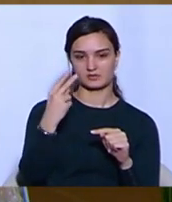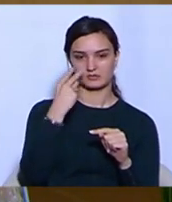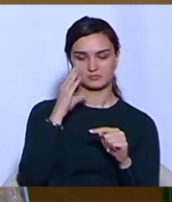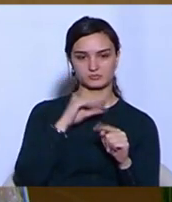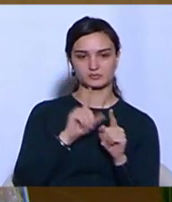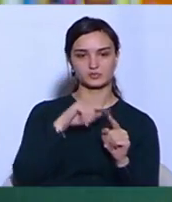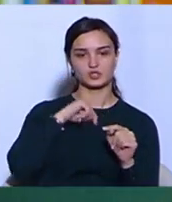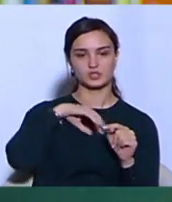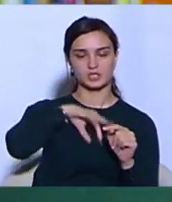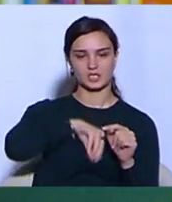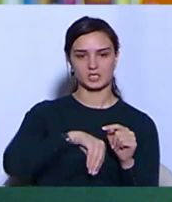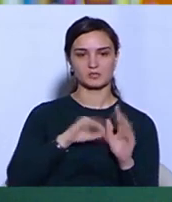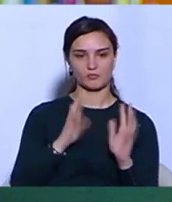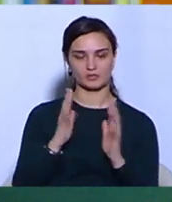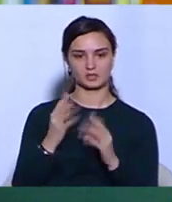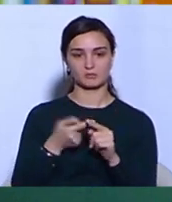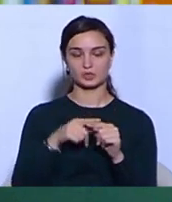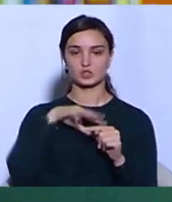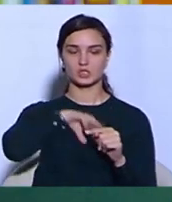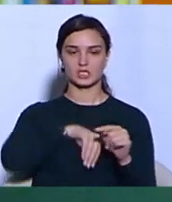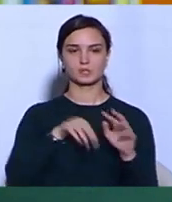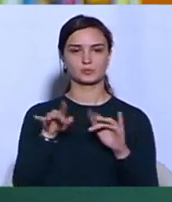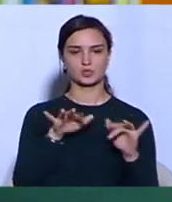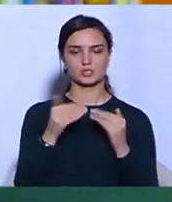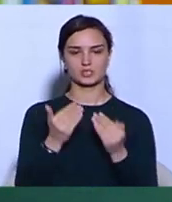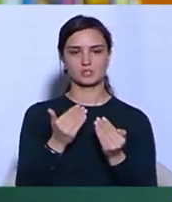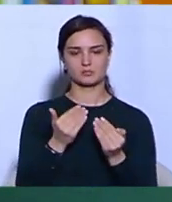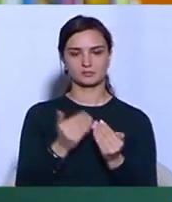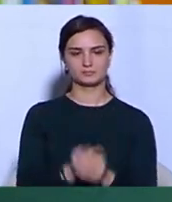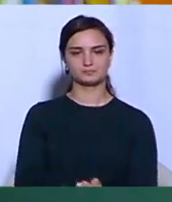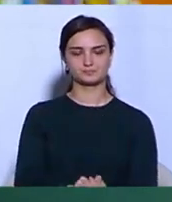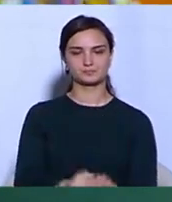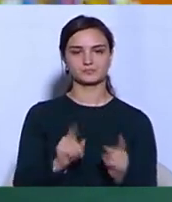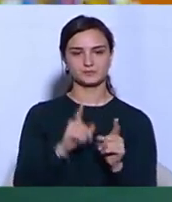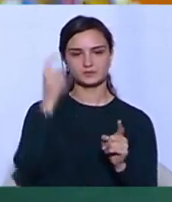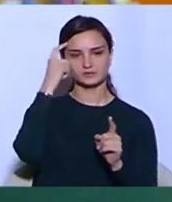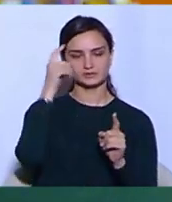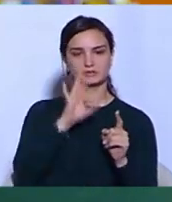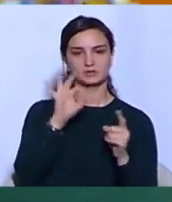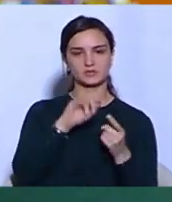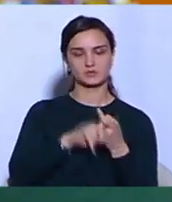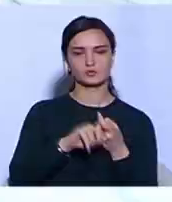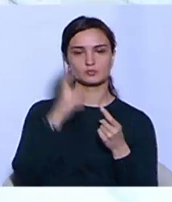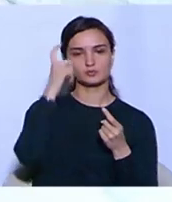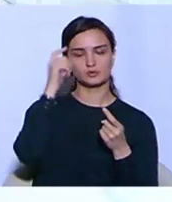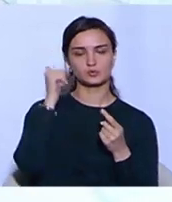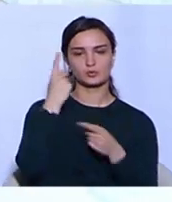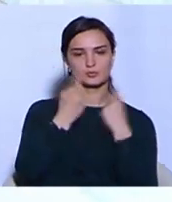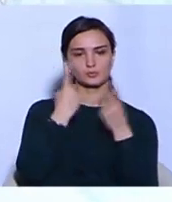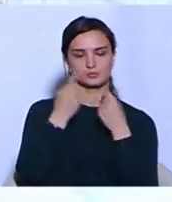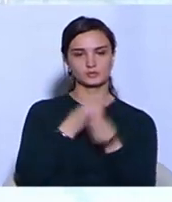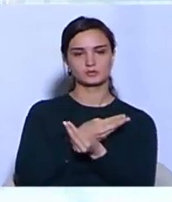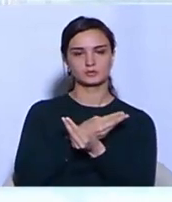ჩანს და ასევე შინაგანი მოვლენები, ხო? ანუ შინაგანი პროცესები, რომელიც მიმდინარეობს. ასევე ტვინთან დაკავშირებით. ტვინი როგორ ახდენს